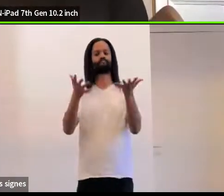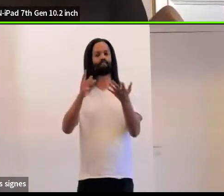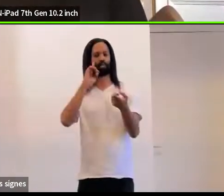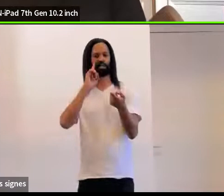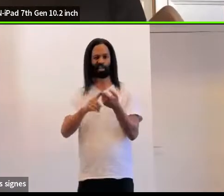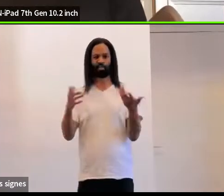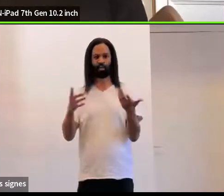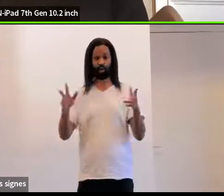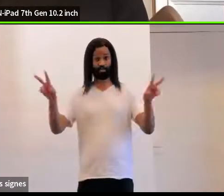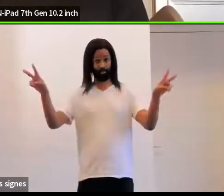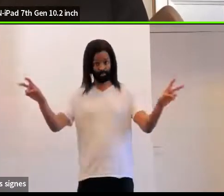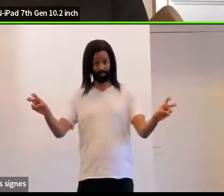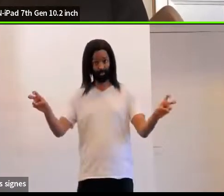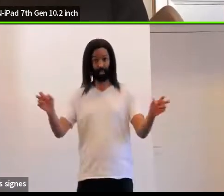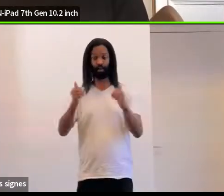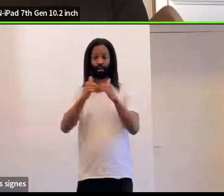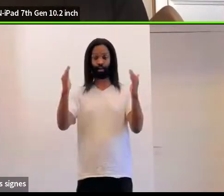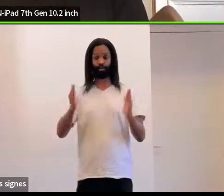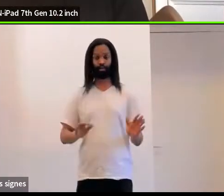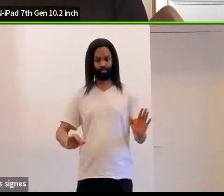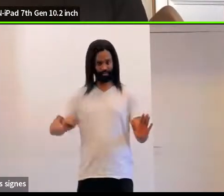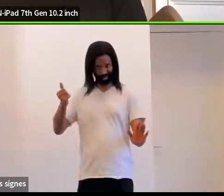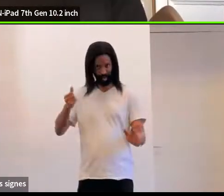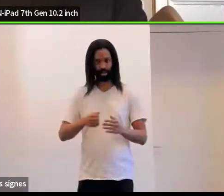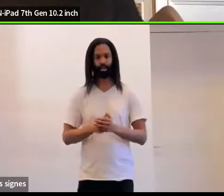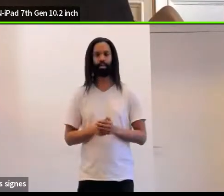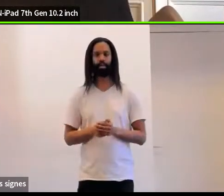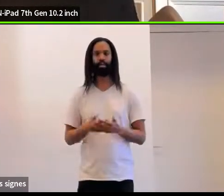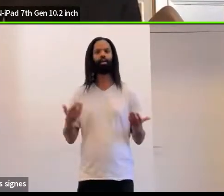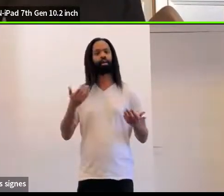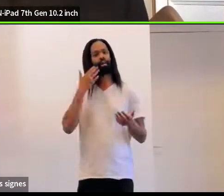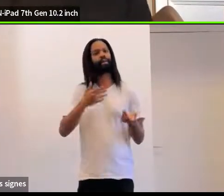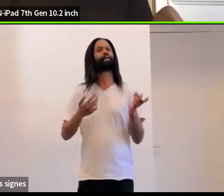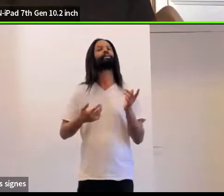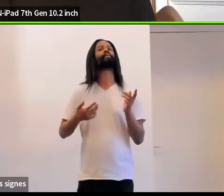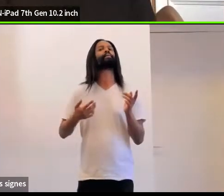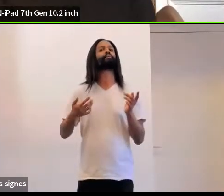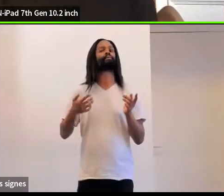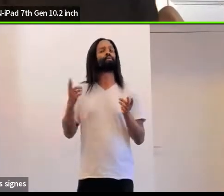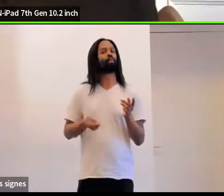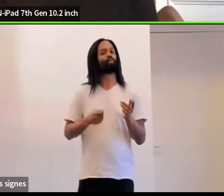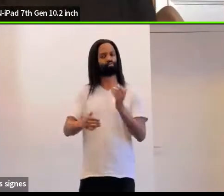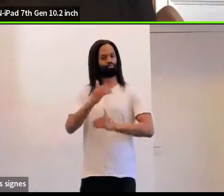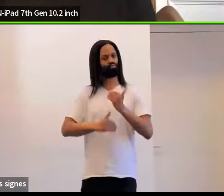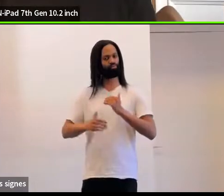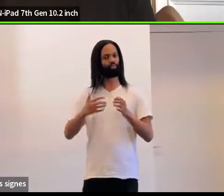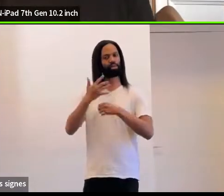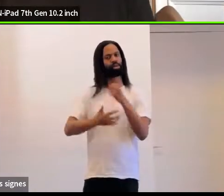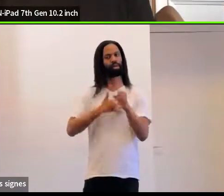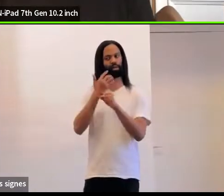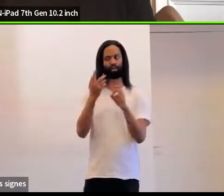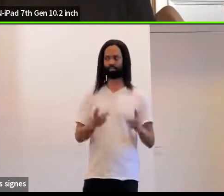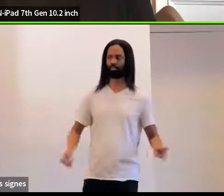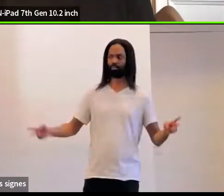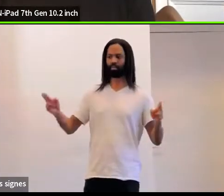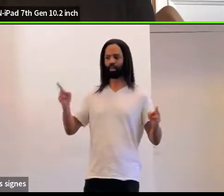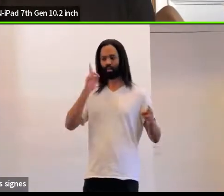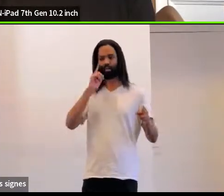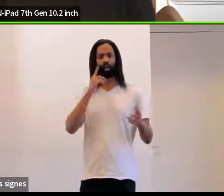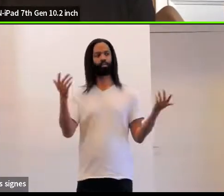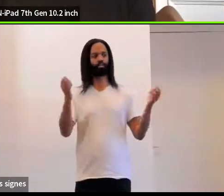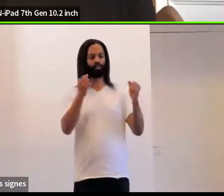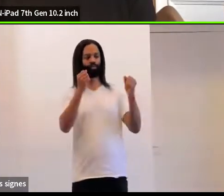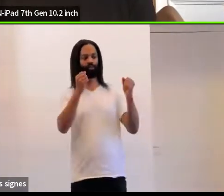logement d'abord, dans la suite du plan quinquennal lancé par le gouvernement pour répondre à la persistance du sans-abrisme en